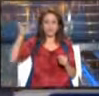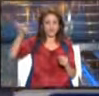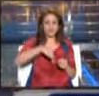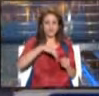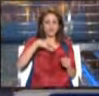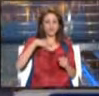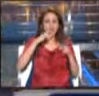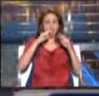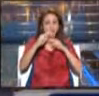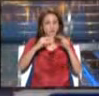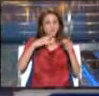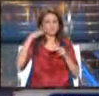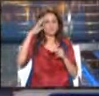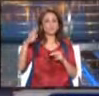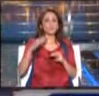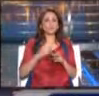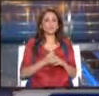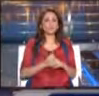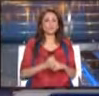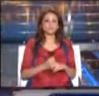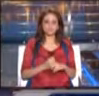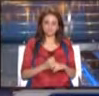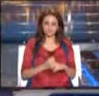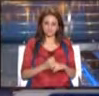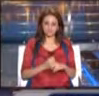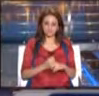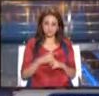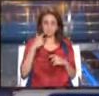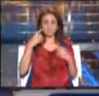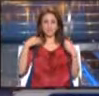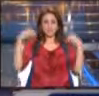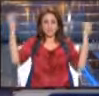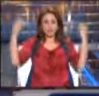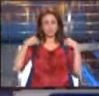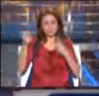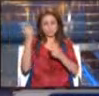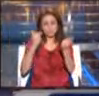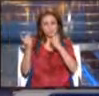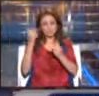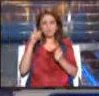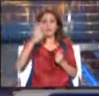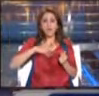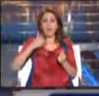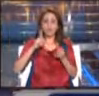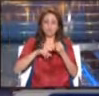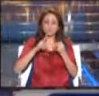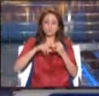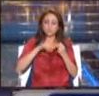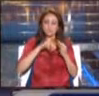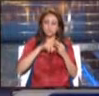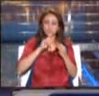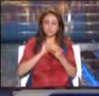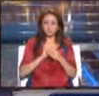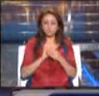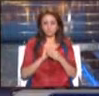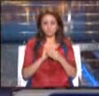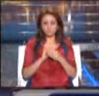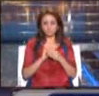لحضرتك، ده شرف لينا. هو الحق الرياضيون لهم مطالب محدده، لهم